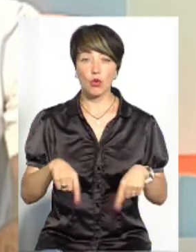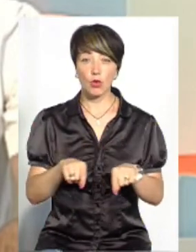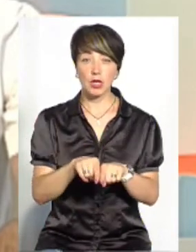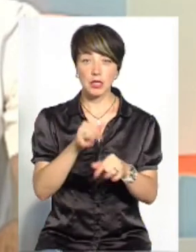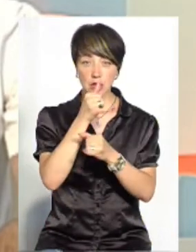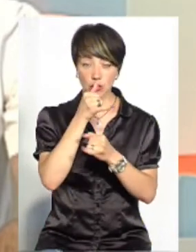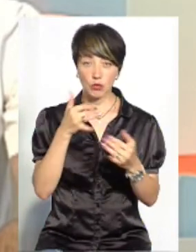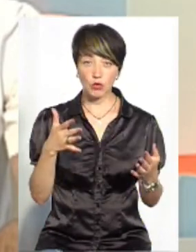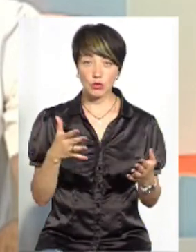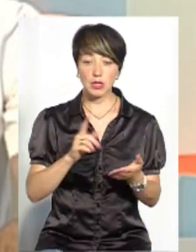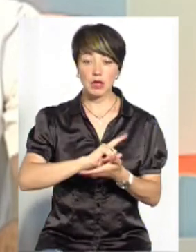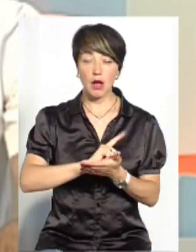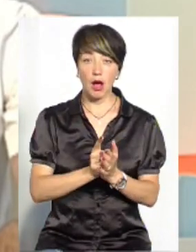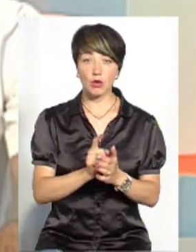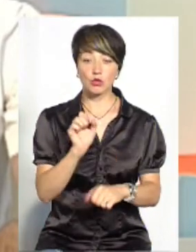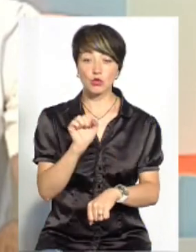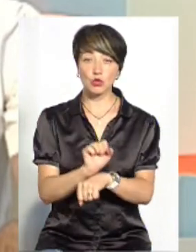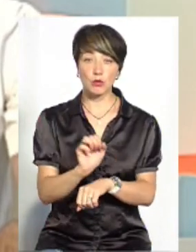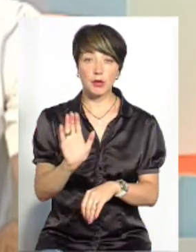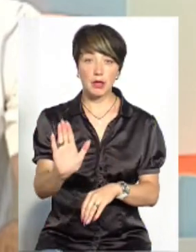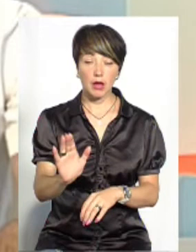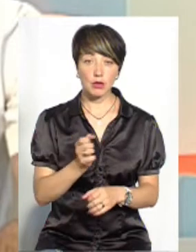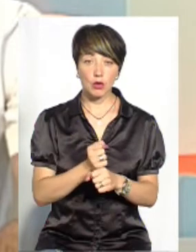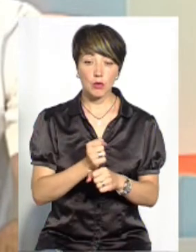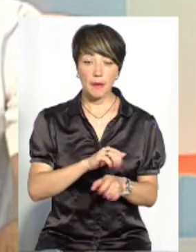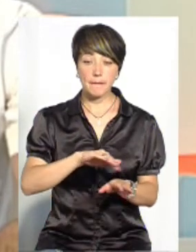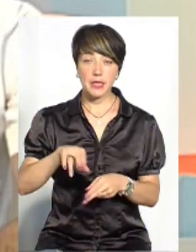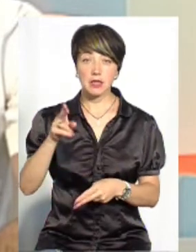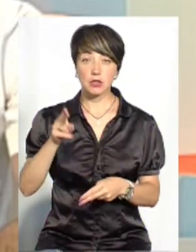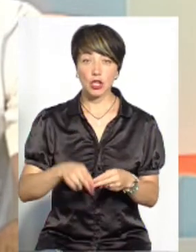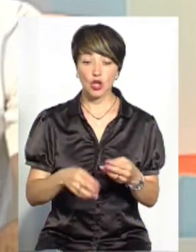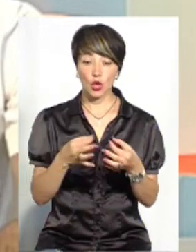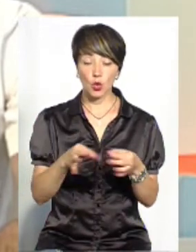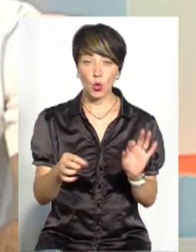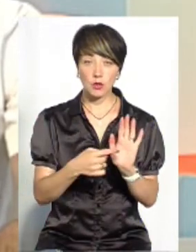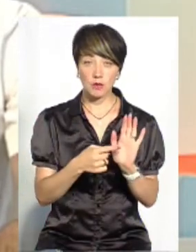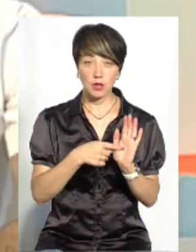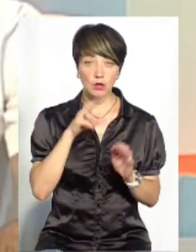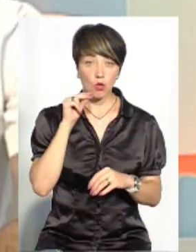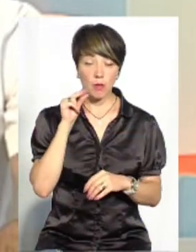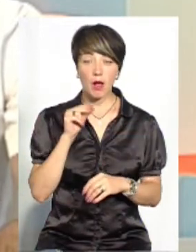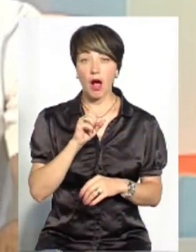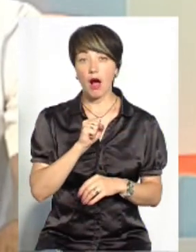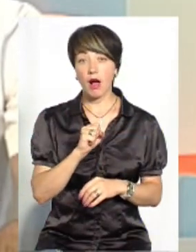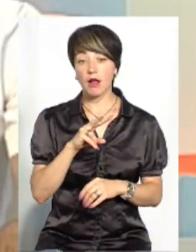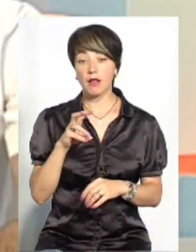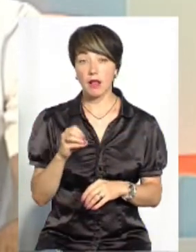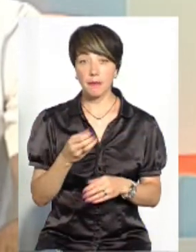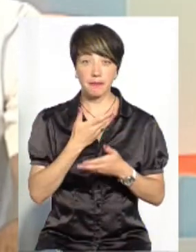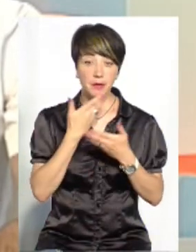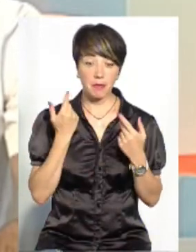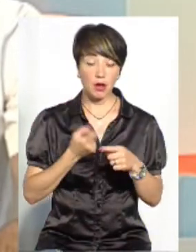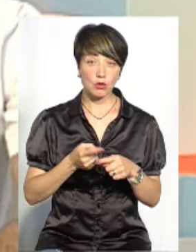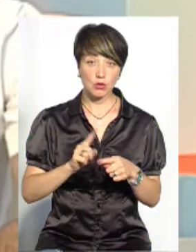не можуть його негайно зупиняти після закінчення дозвільних документів. Оскільки його